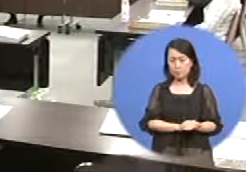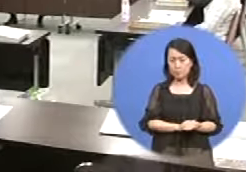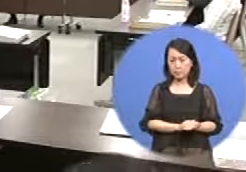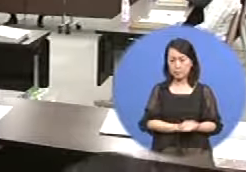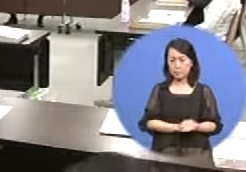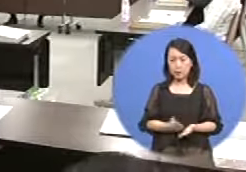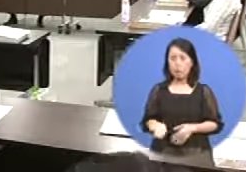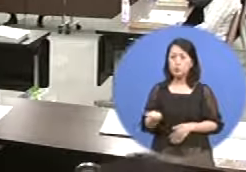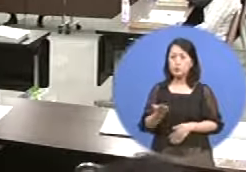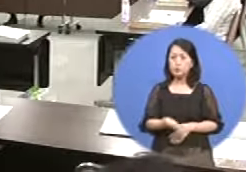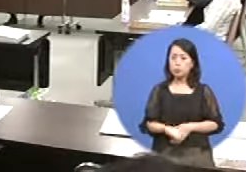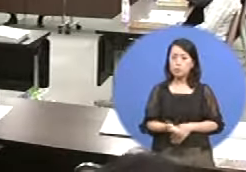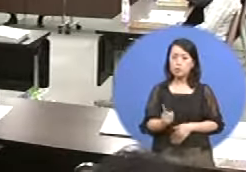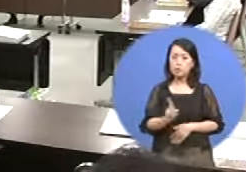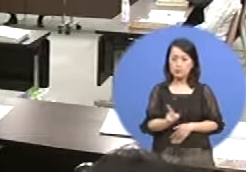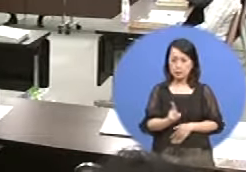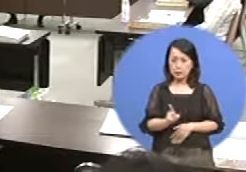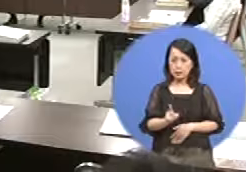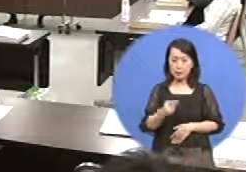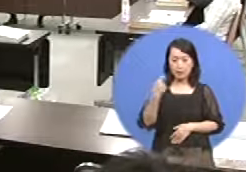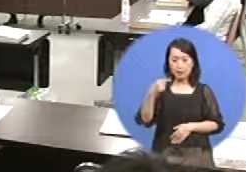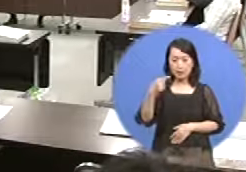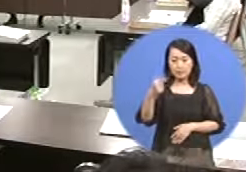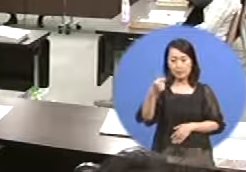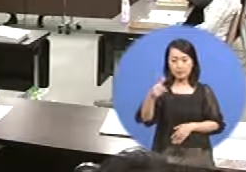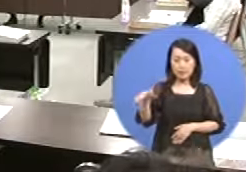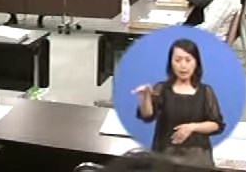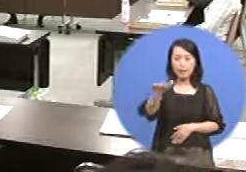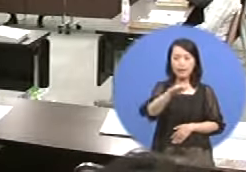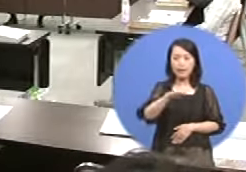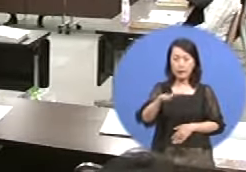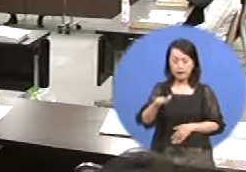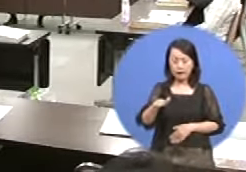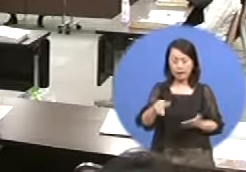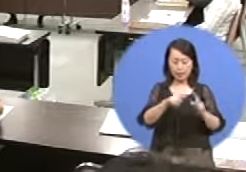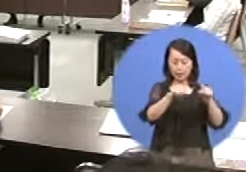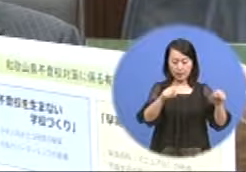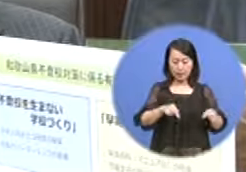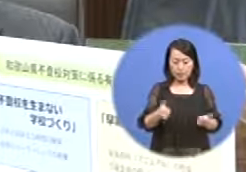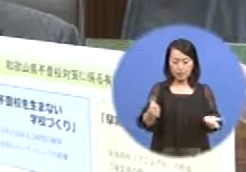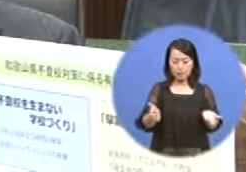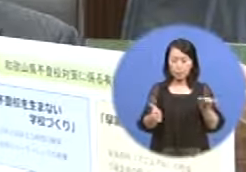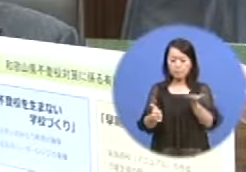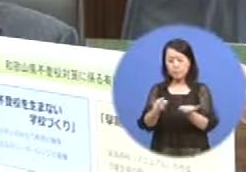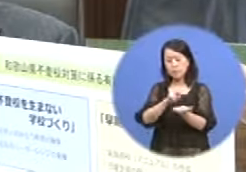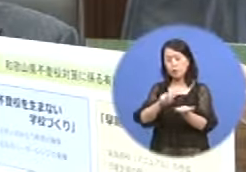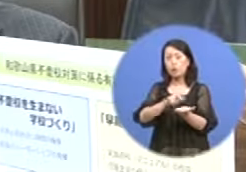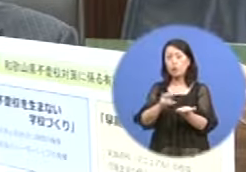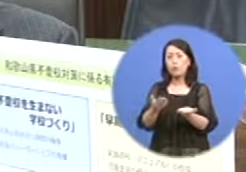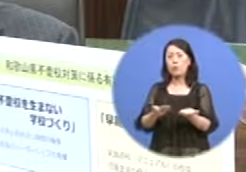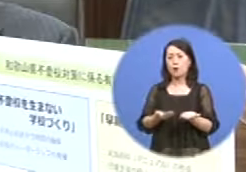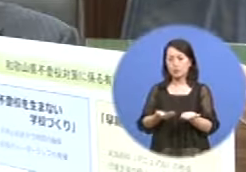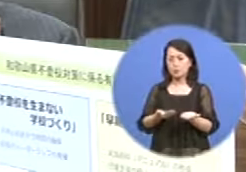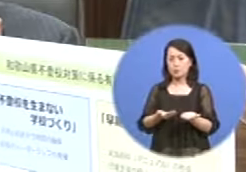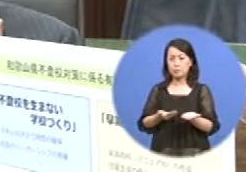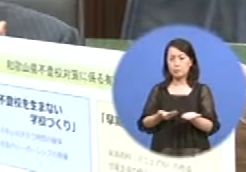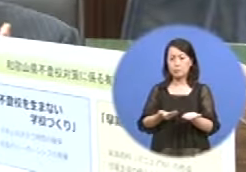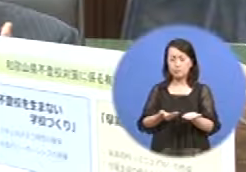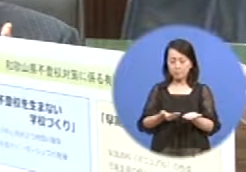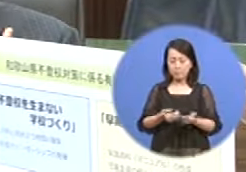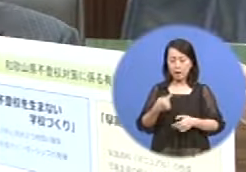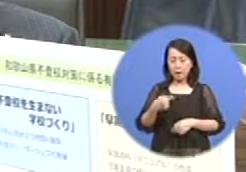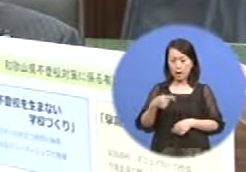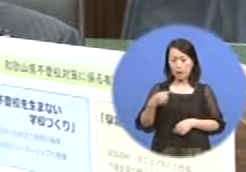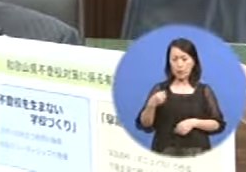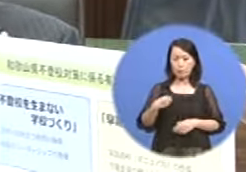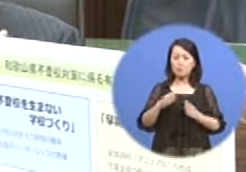するかというと、はい、あの先生方がこれをまず読んでもらうということが大事なんですけど、あのその上で、教育委